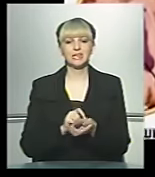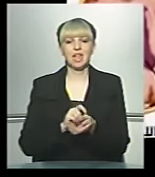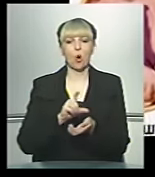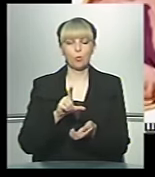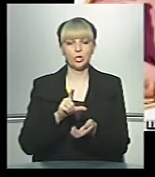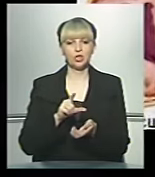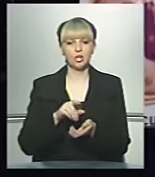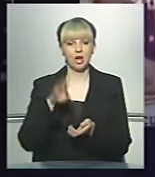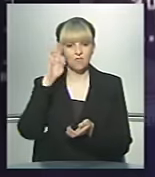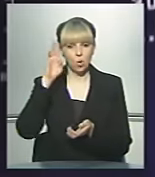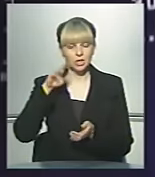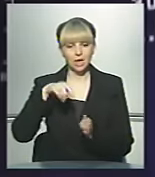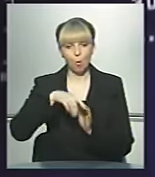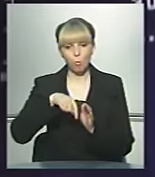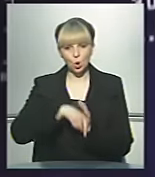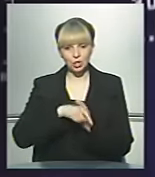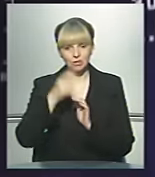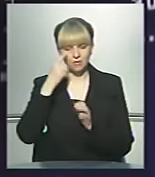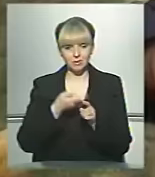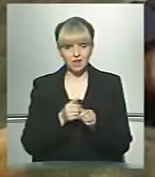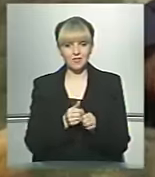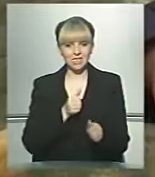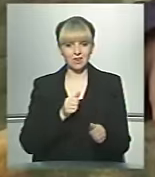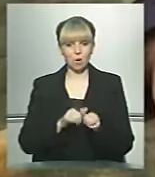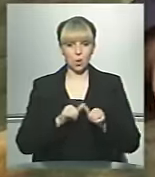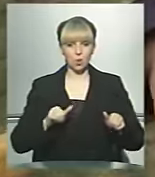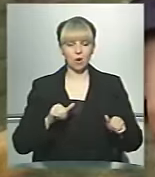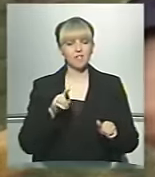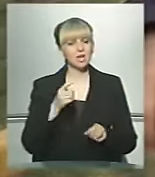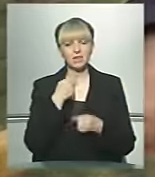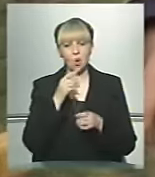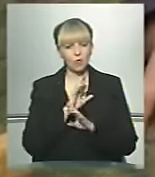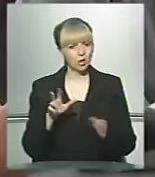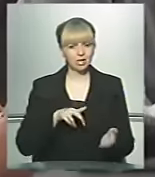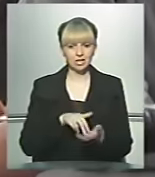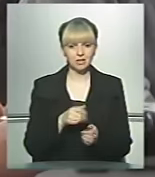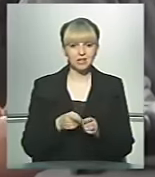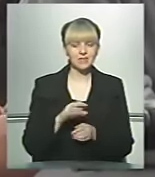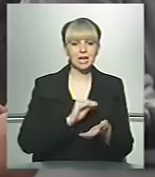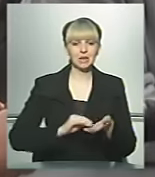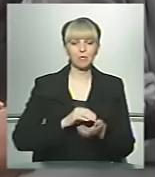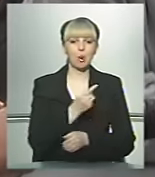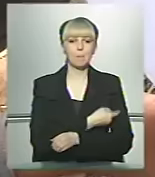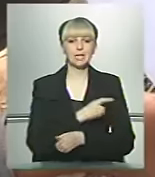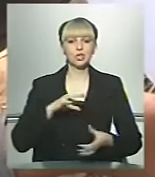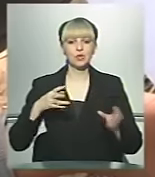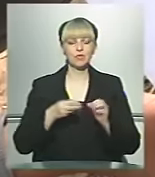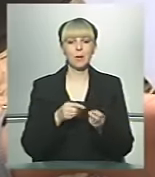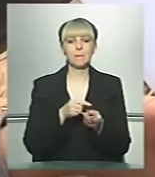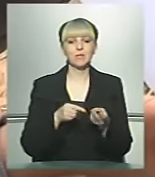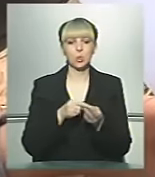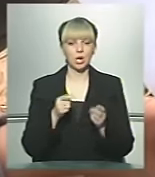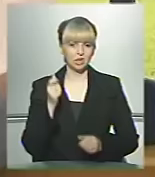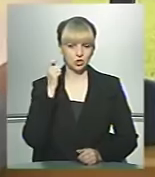у порожнині черепа, а через це і відставання у розвитку. Богданчик не розмовляє і не ходить. Все це написано у медичних висновках